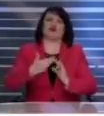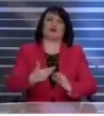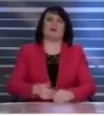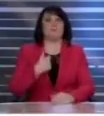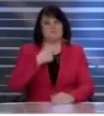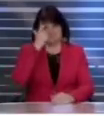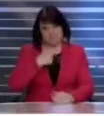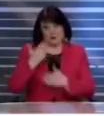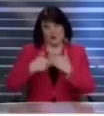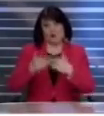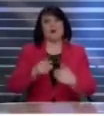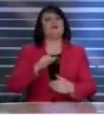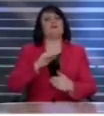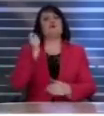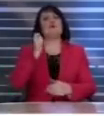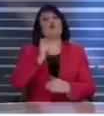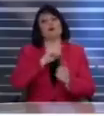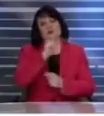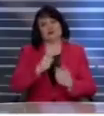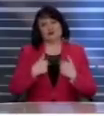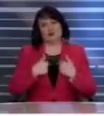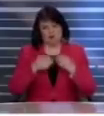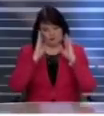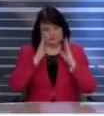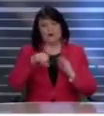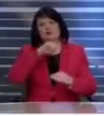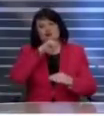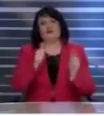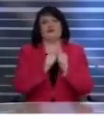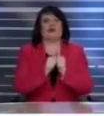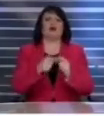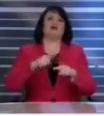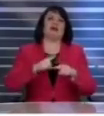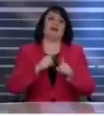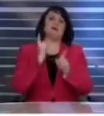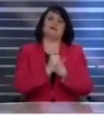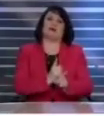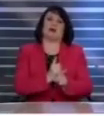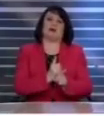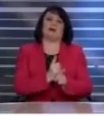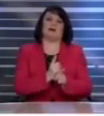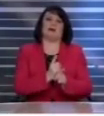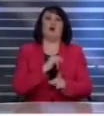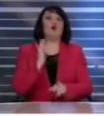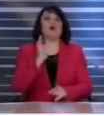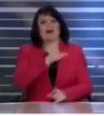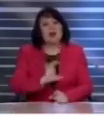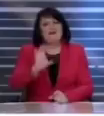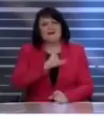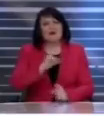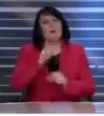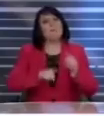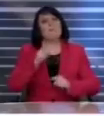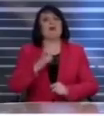ζωή ήθελα και παρέμεινα πιστός φίλος της Ελλάδας, όλος δι' ιδιαιτέρως όταν αλλού στην Ευρώπη